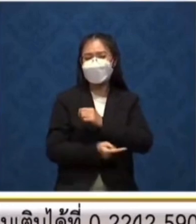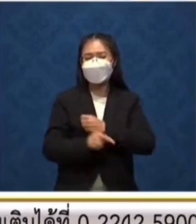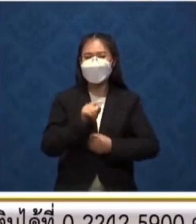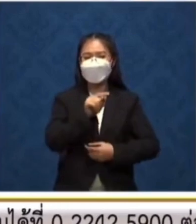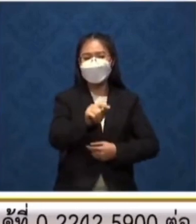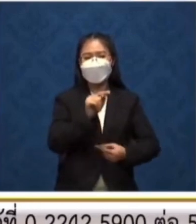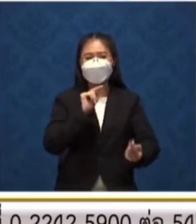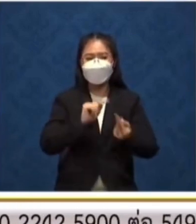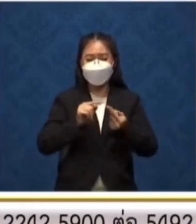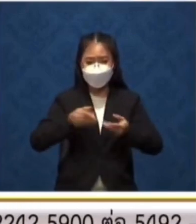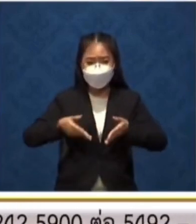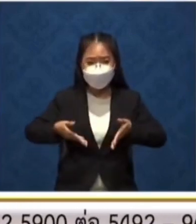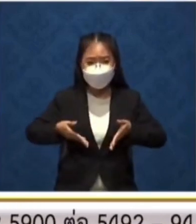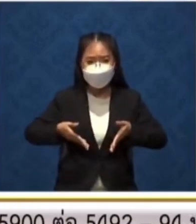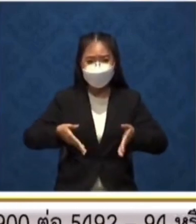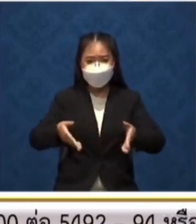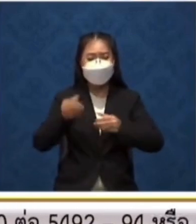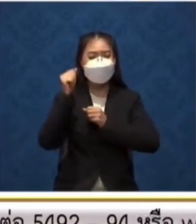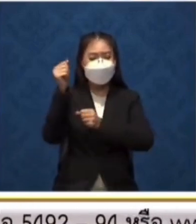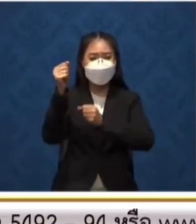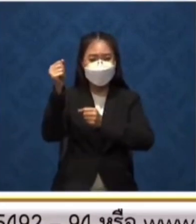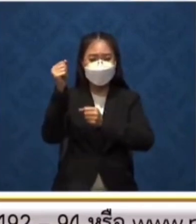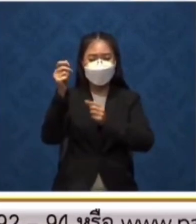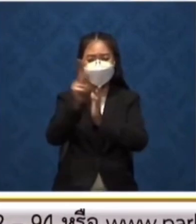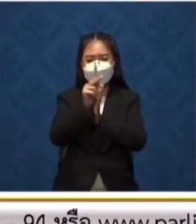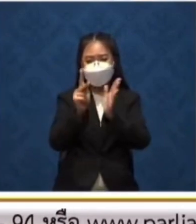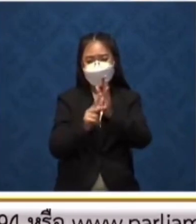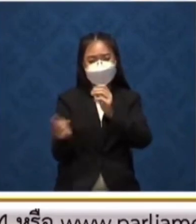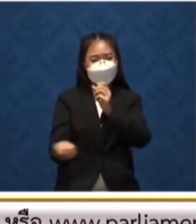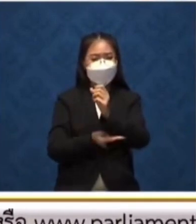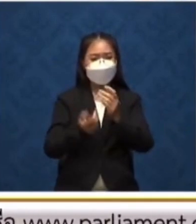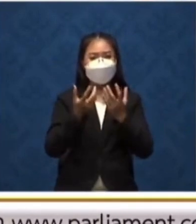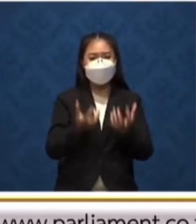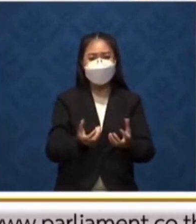นท้องถนนและความรุนแรงทางกฎหมายต่อเย